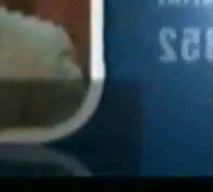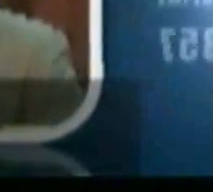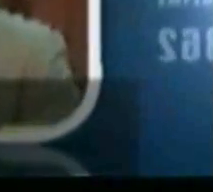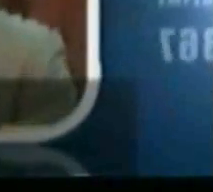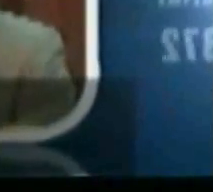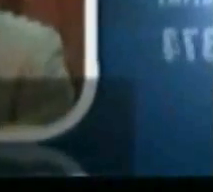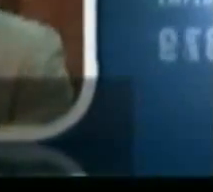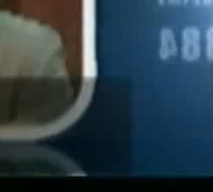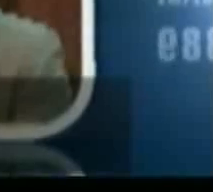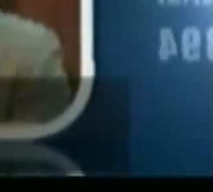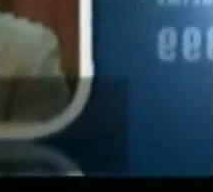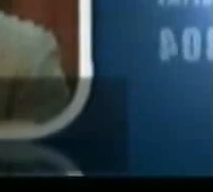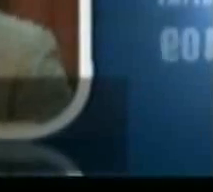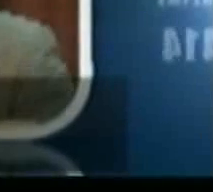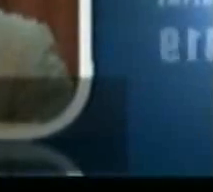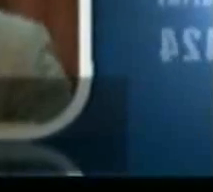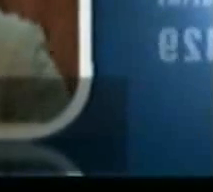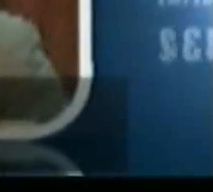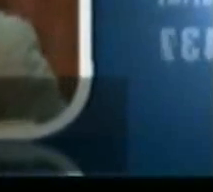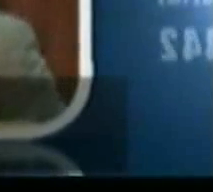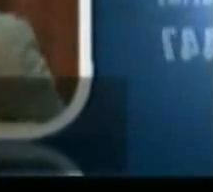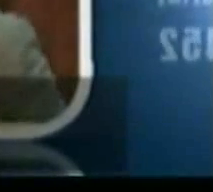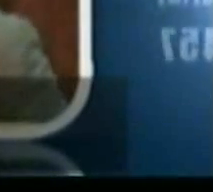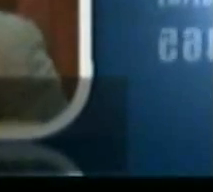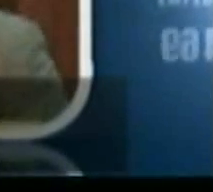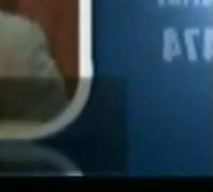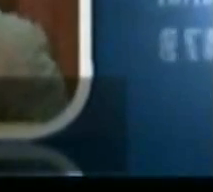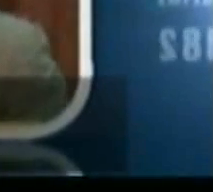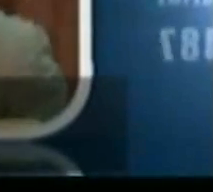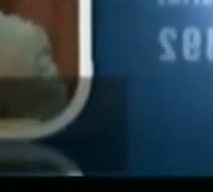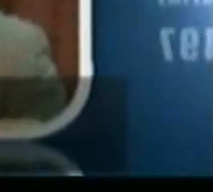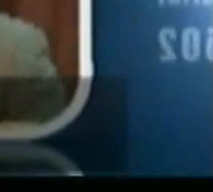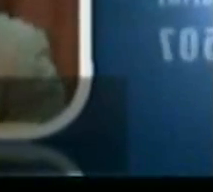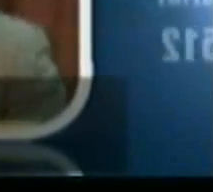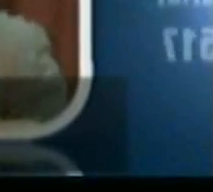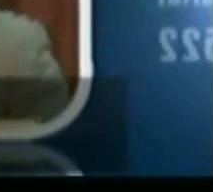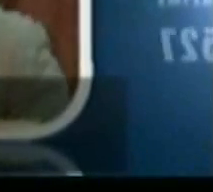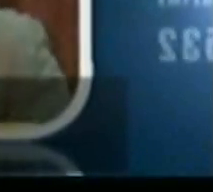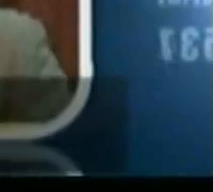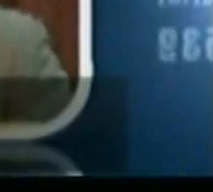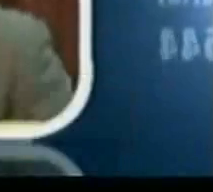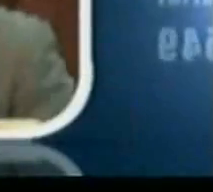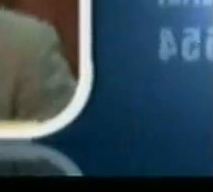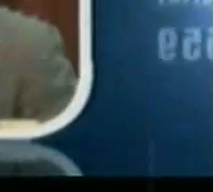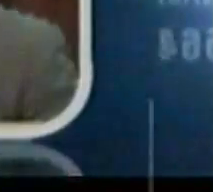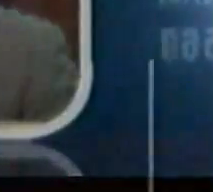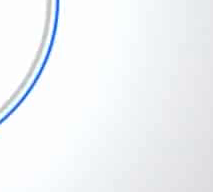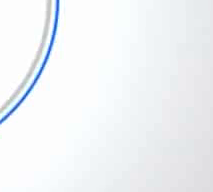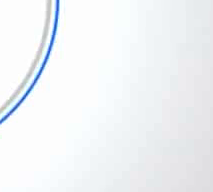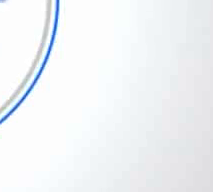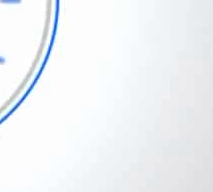dans la dure bataille pour la reconstruction du Congo, la victoire est à notre portée.